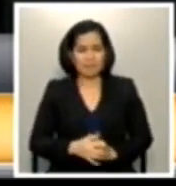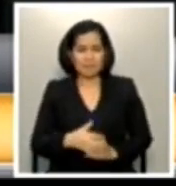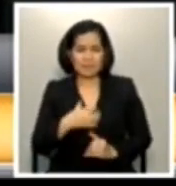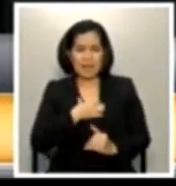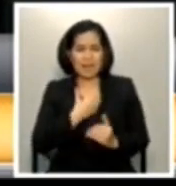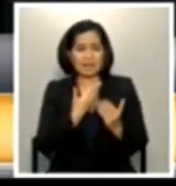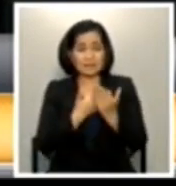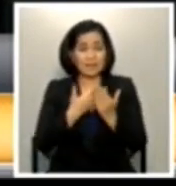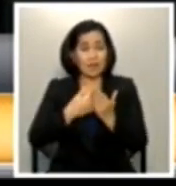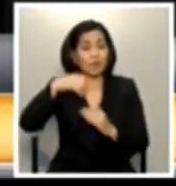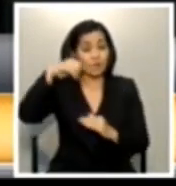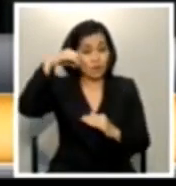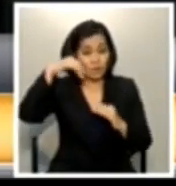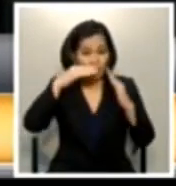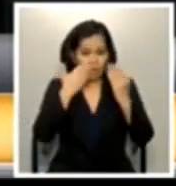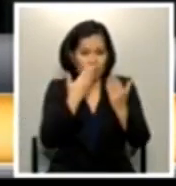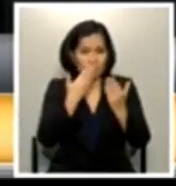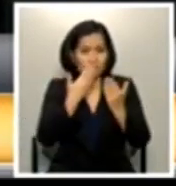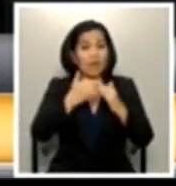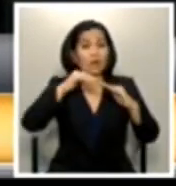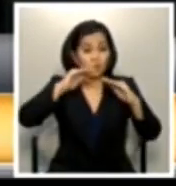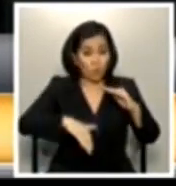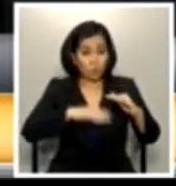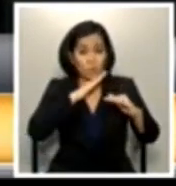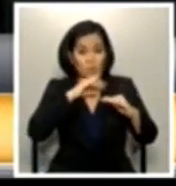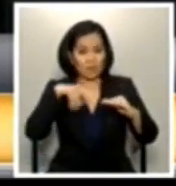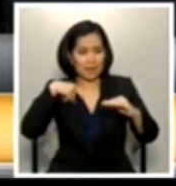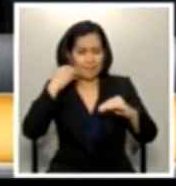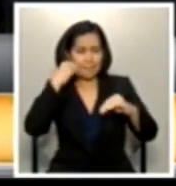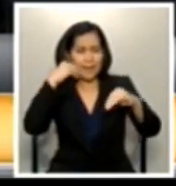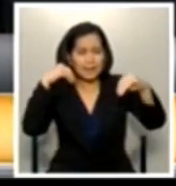ไฟฟ้าให้กับพี่น้องที่อยู่ติดกับโรงไฟฟ้